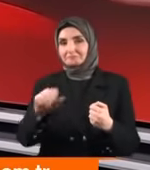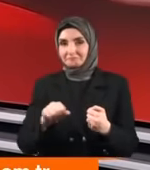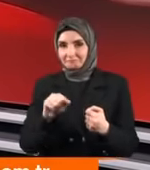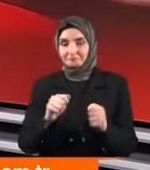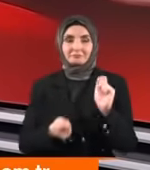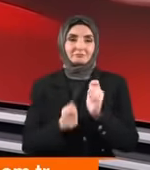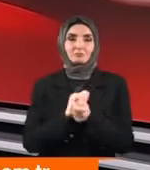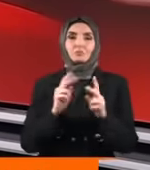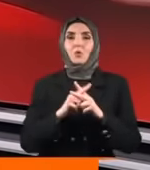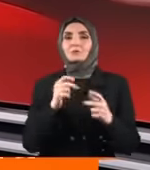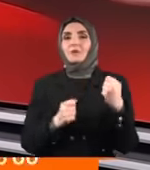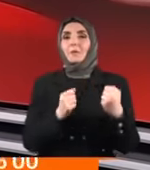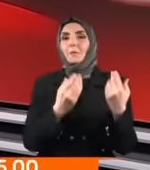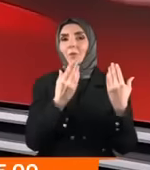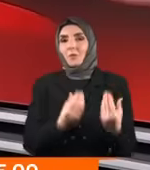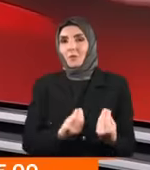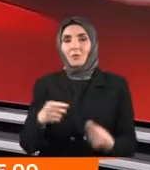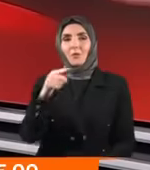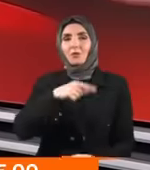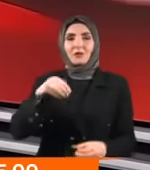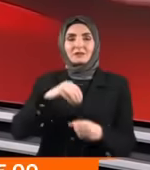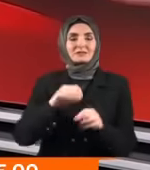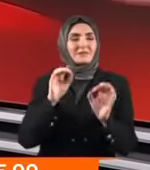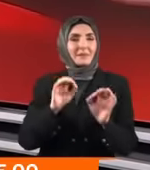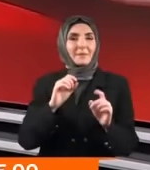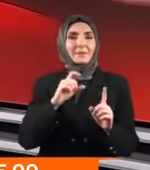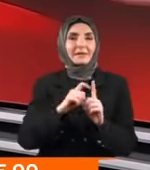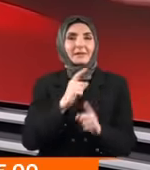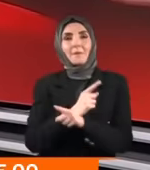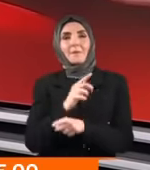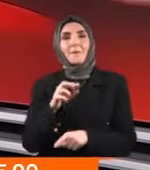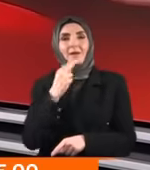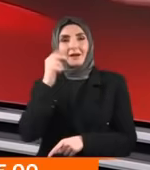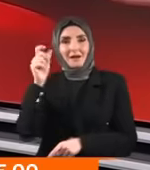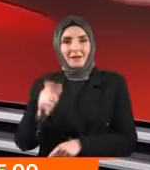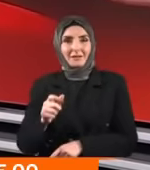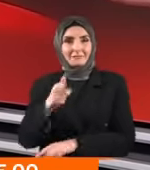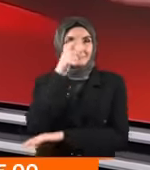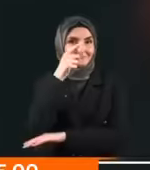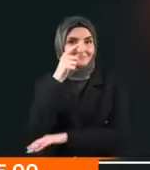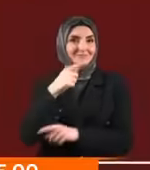Aralarında Dilan Polat'ın her fırsatta sosyal medyada paylaştığı o araç da var.